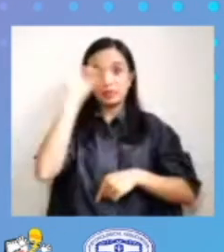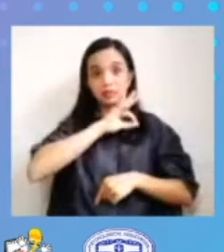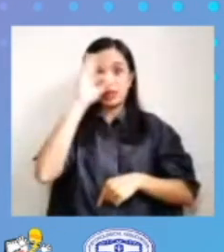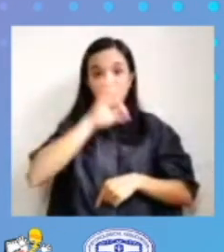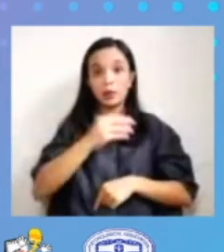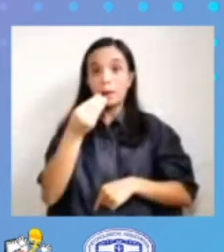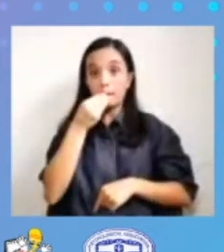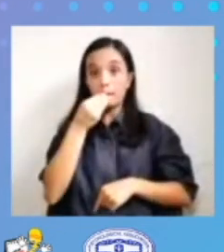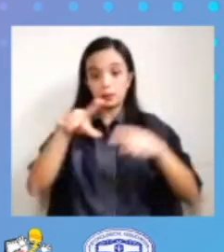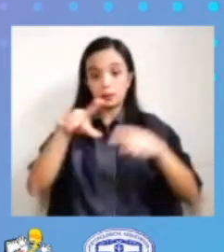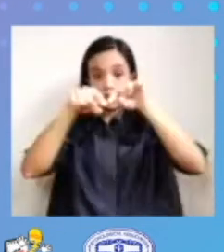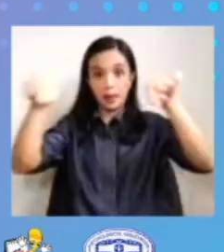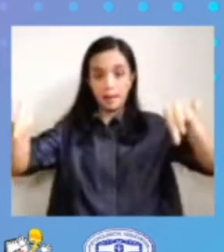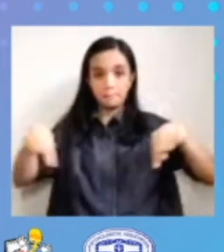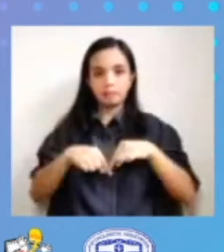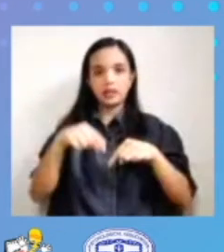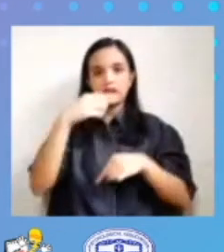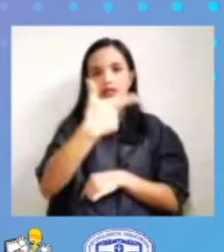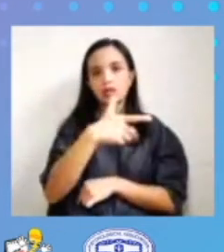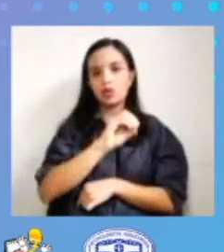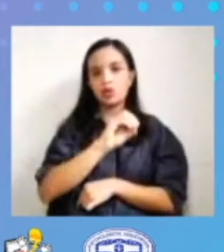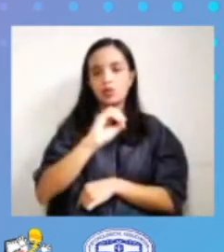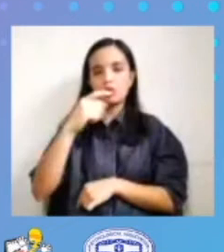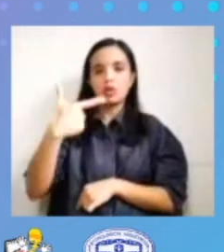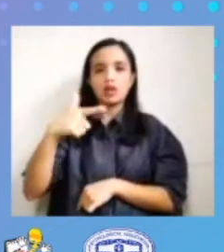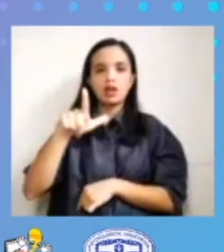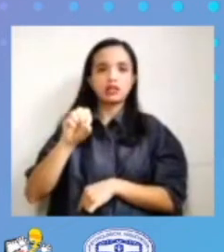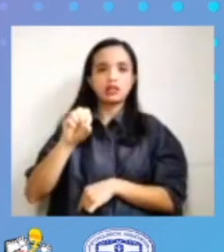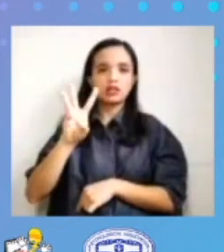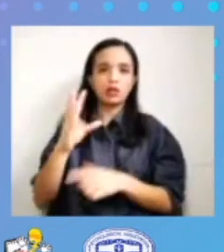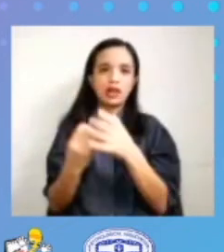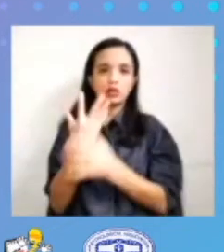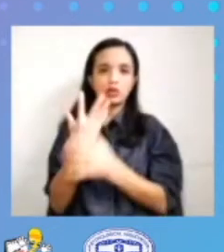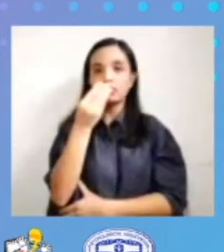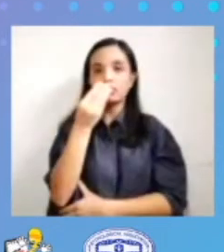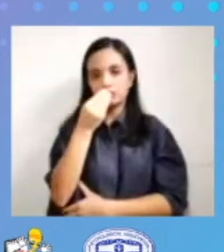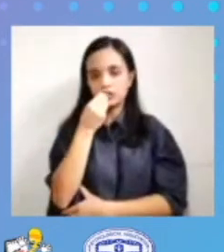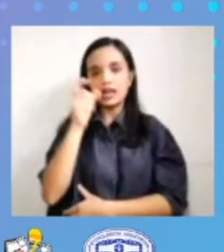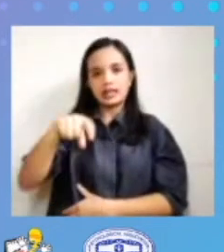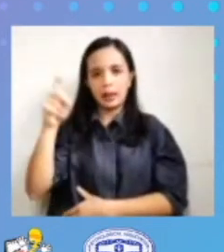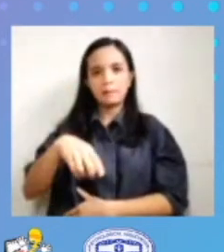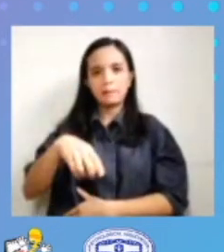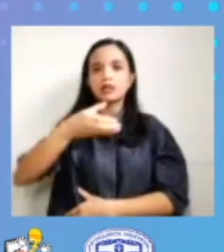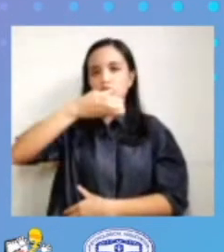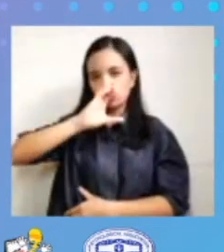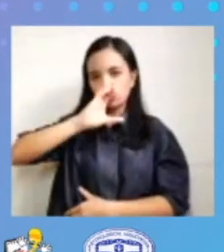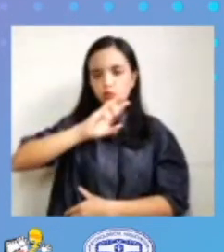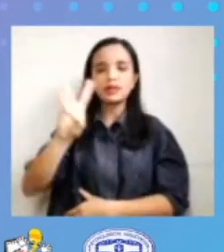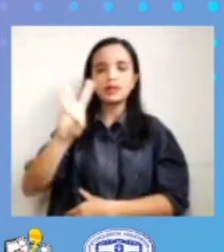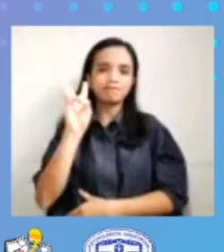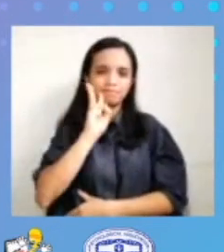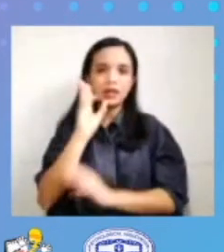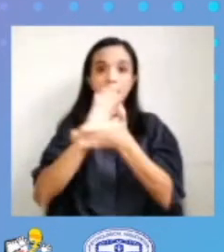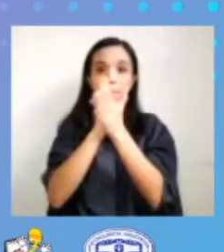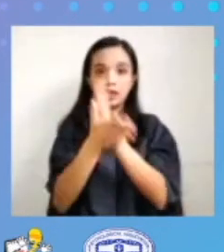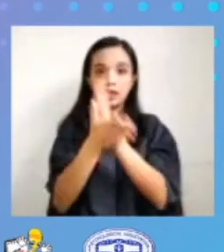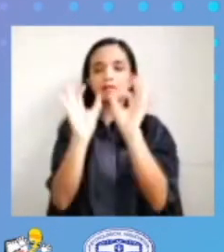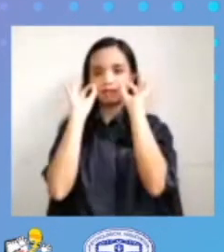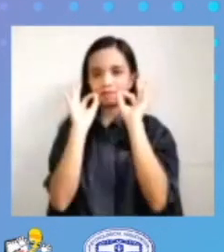ng ganyan. So, unti-unti yan. Dahan-dahan lang. Yan. So, ito yung ibang mga exercises na pwede natin